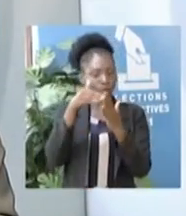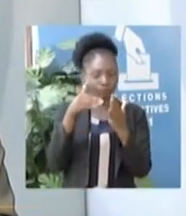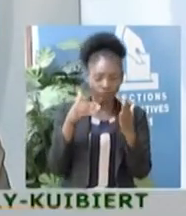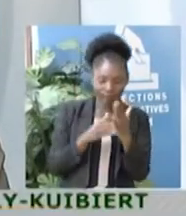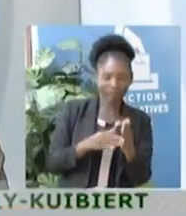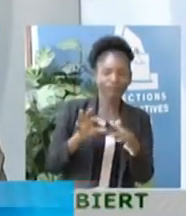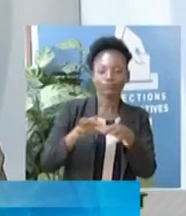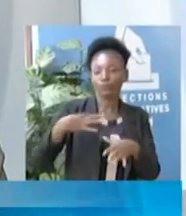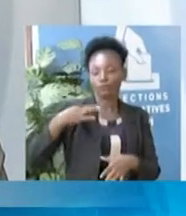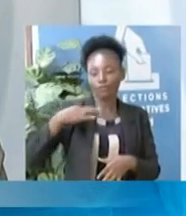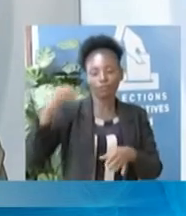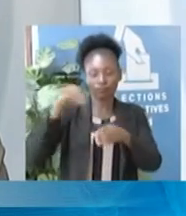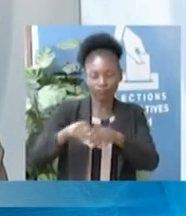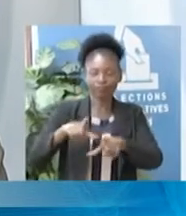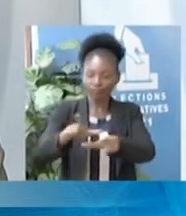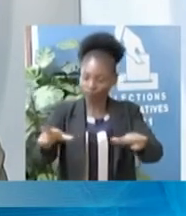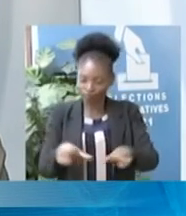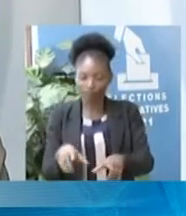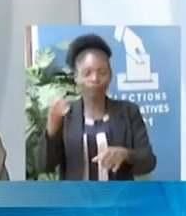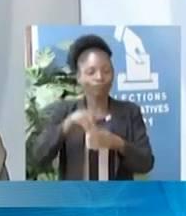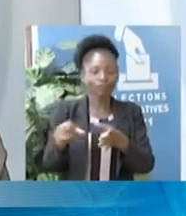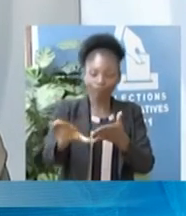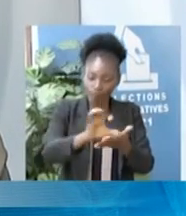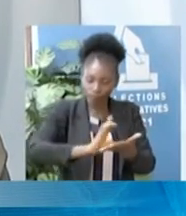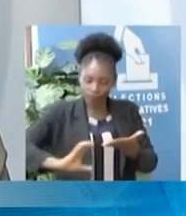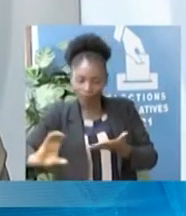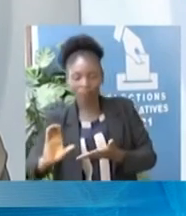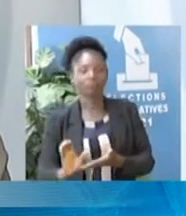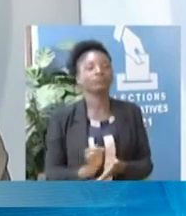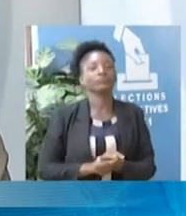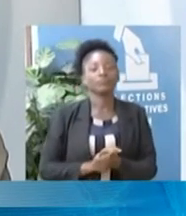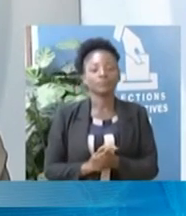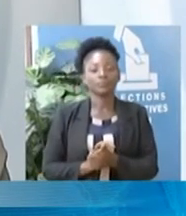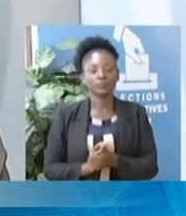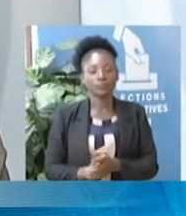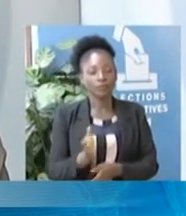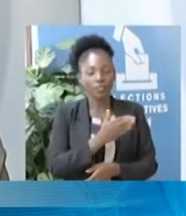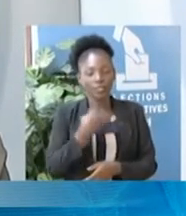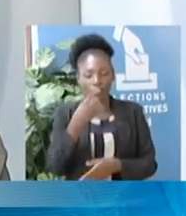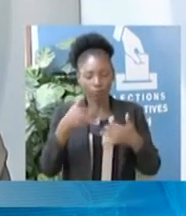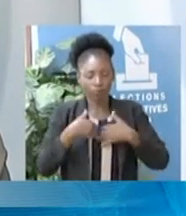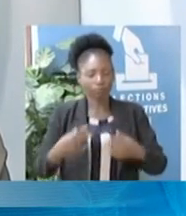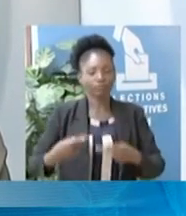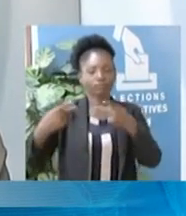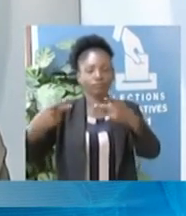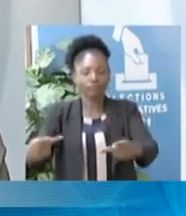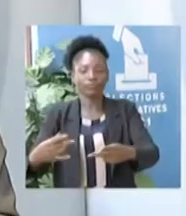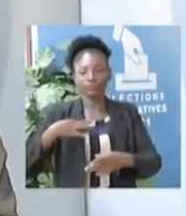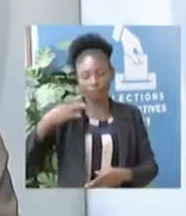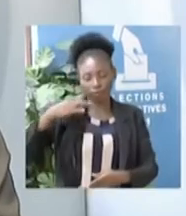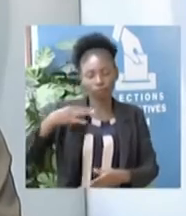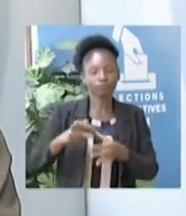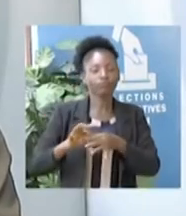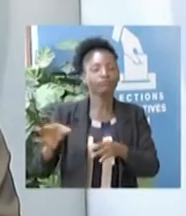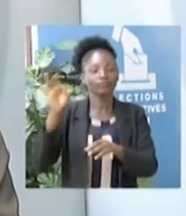dite circonscription, à tout parti ou groupement politique ayant présenté une candidature dans le délai de